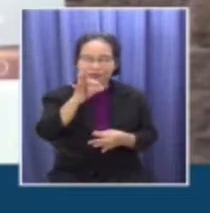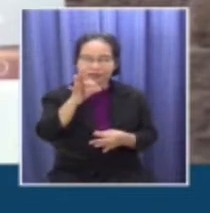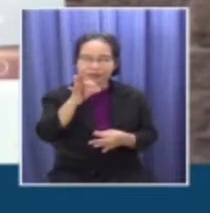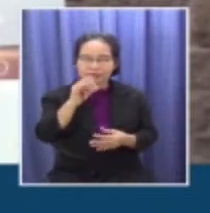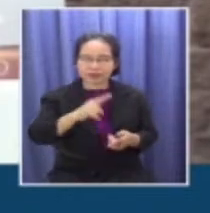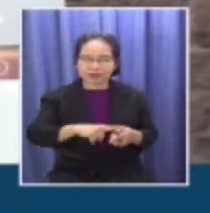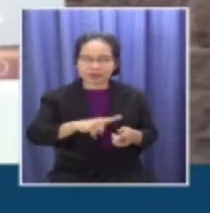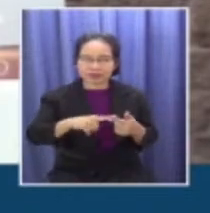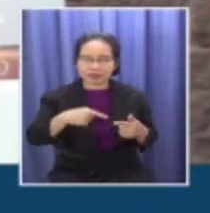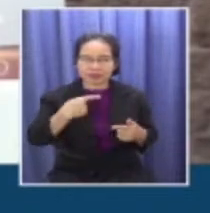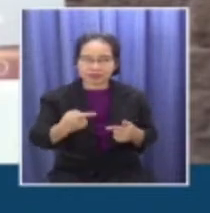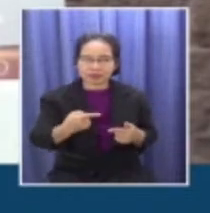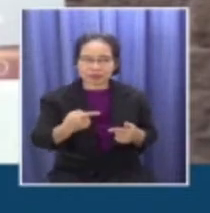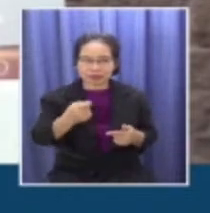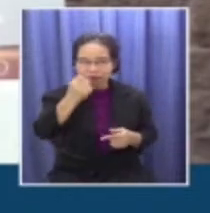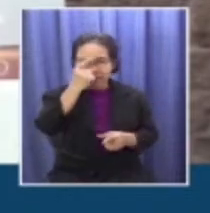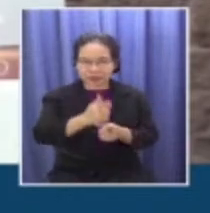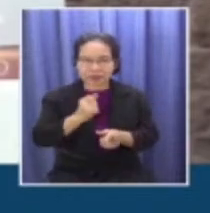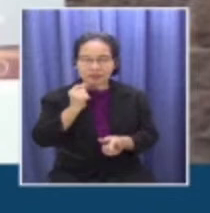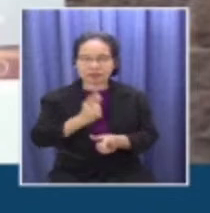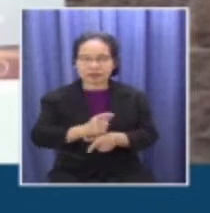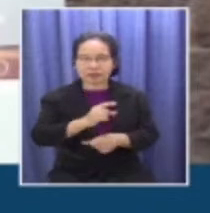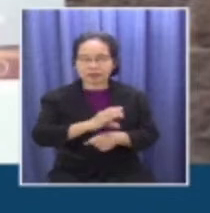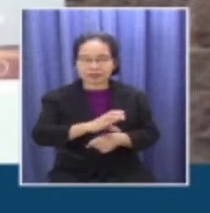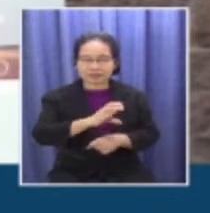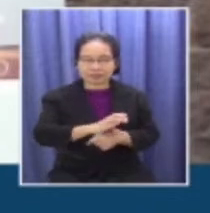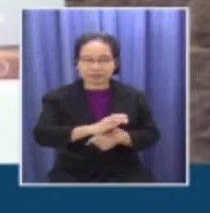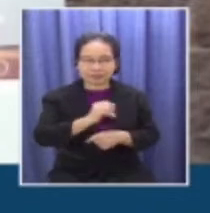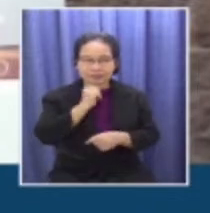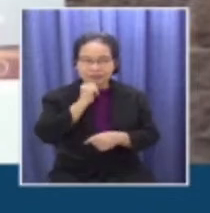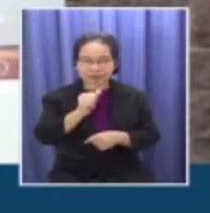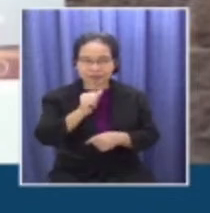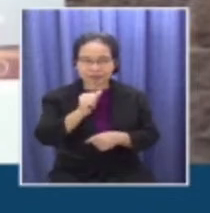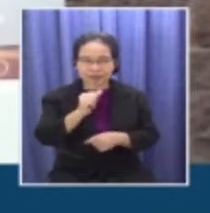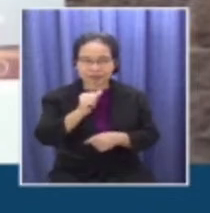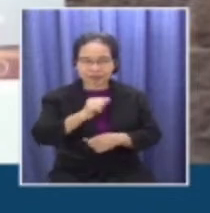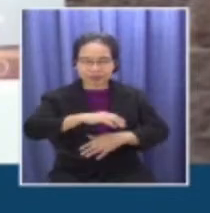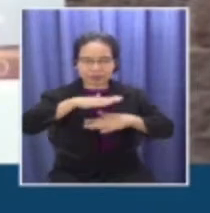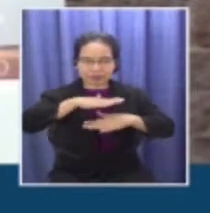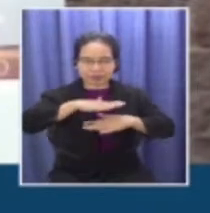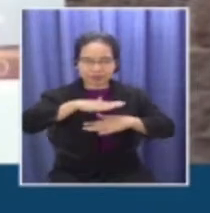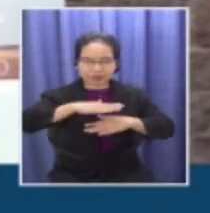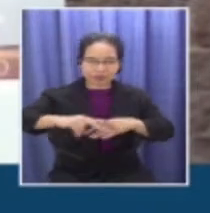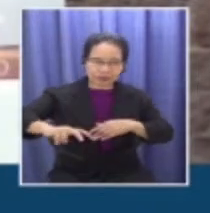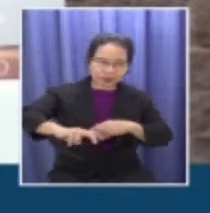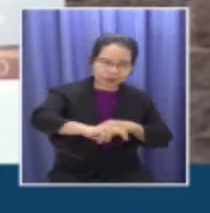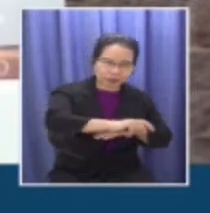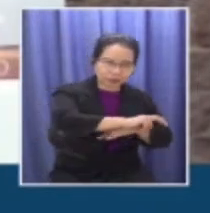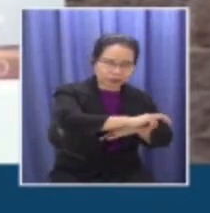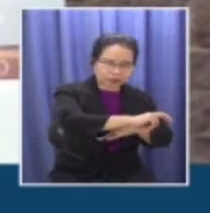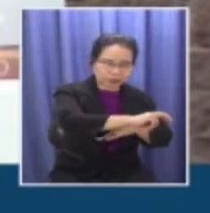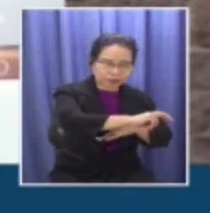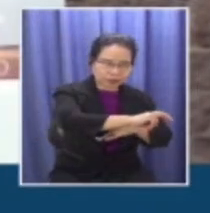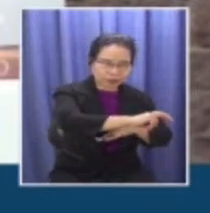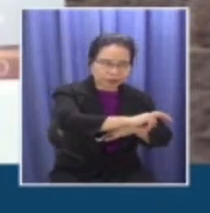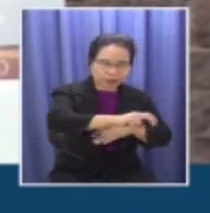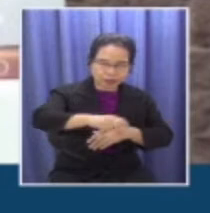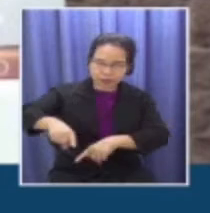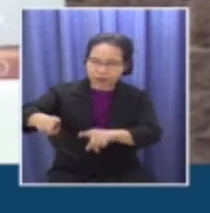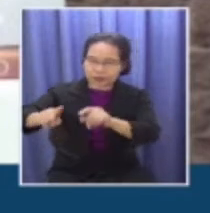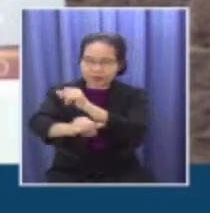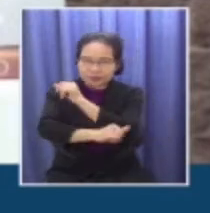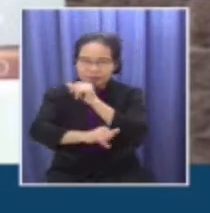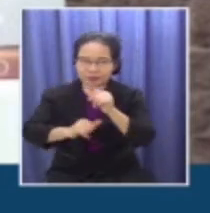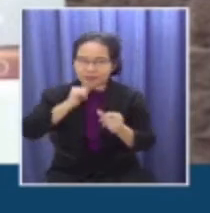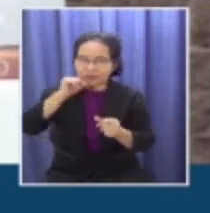pii na wɔn gyidie wɔ Onyankopɔn mu nti faako a dodoɔ no anyi wɔ Onyankopɔn nie